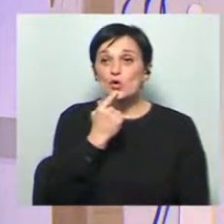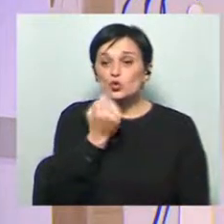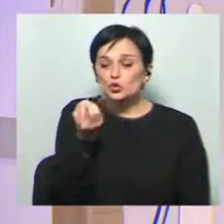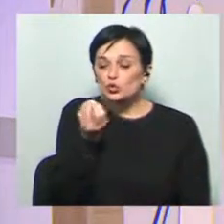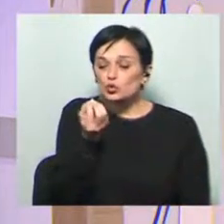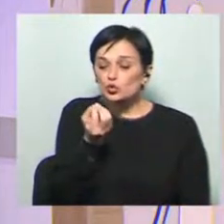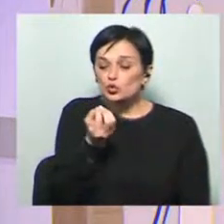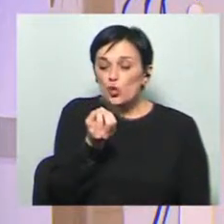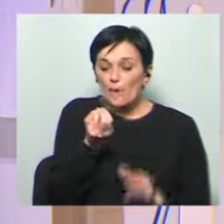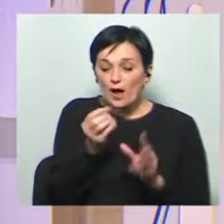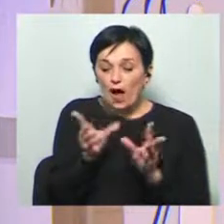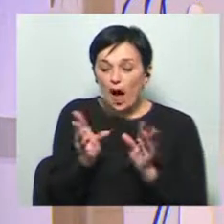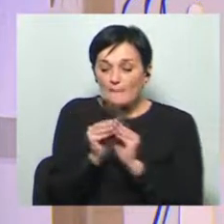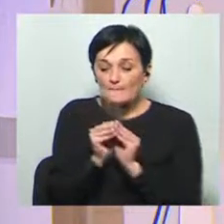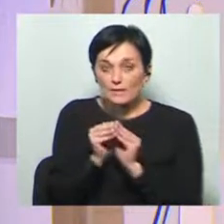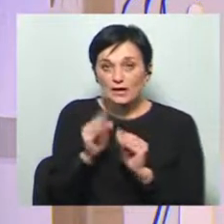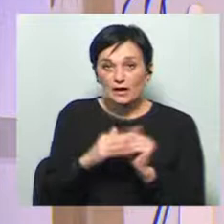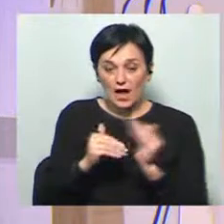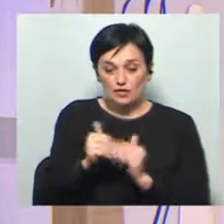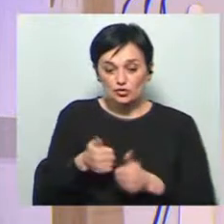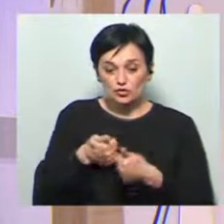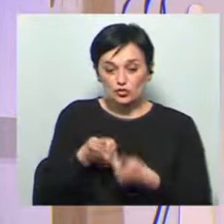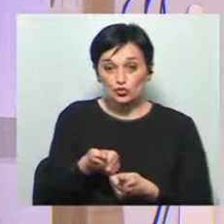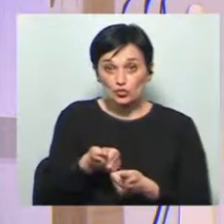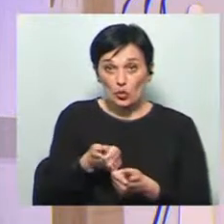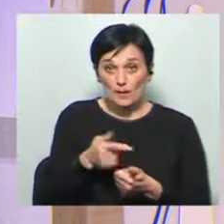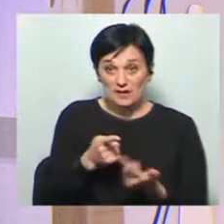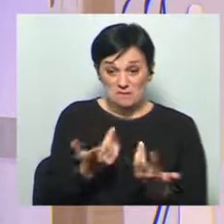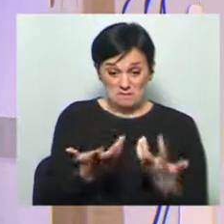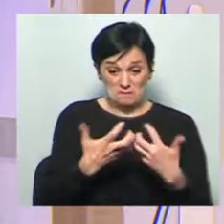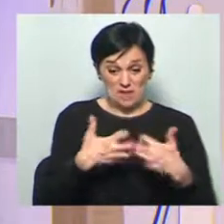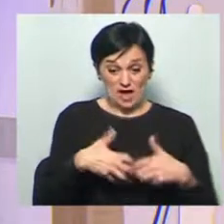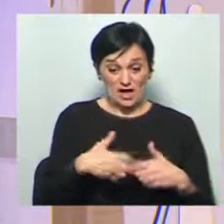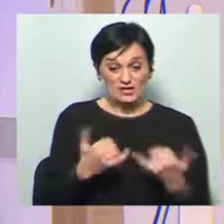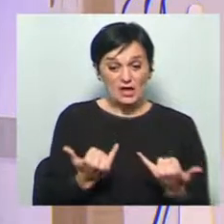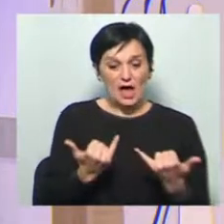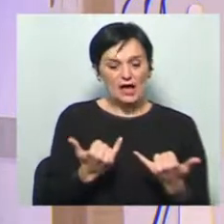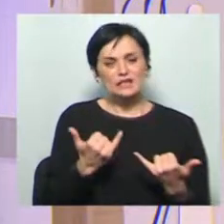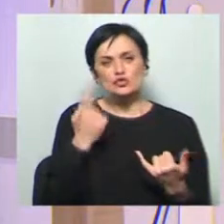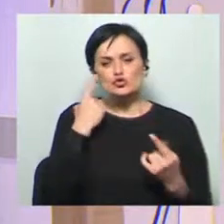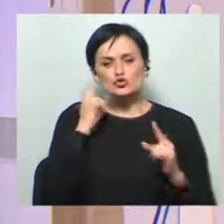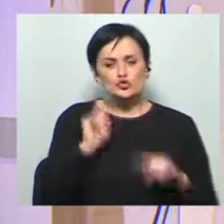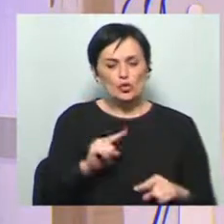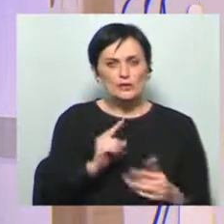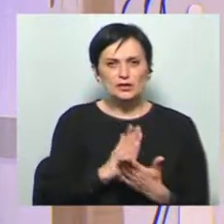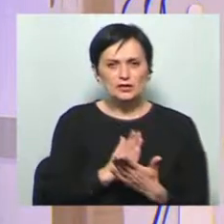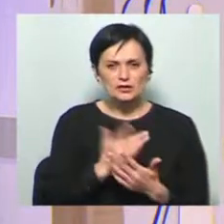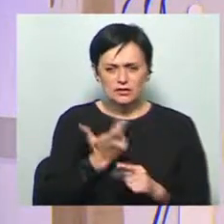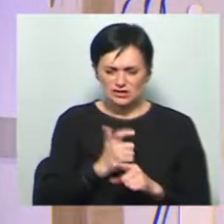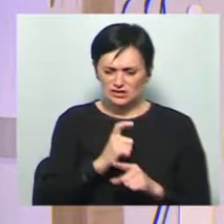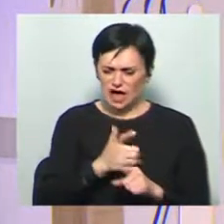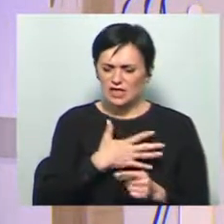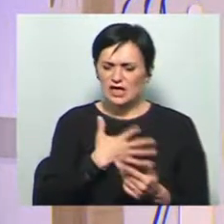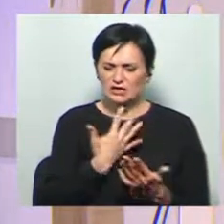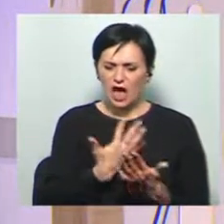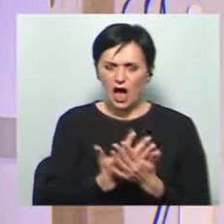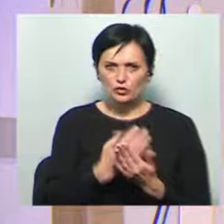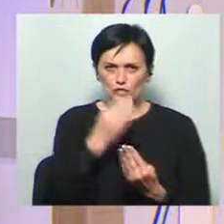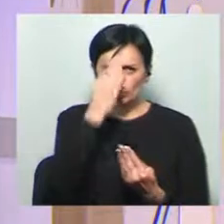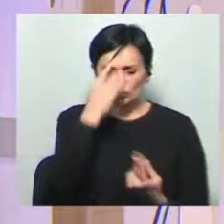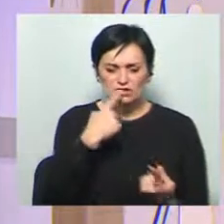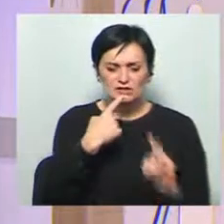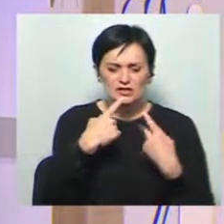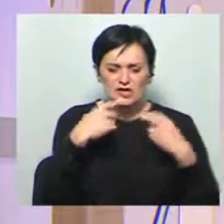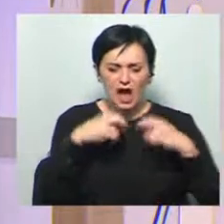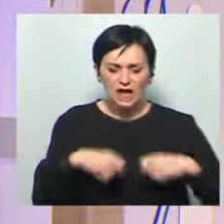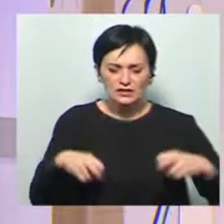თრომბოციტების შეწებებას უწყობს ხელს, თუმცა ის მექანიზმები, რომელიც ახლა გახდა ცნობილი, ძალიან აქტიურად განიხილება, იმიტომ